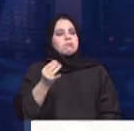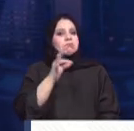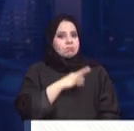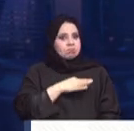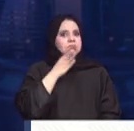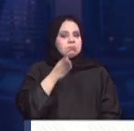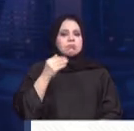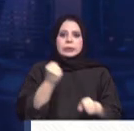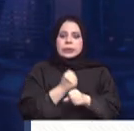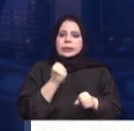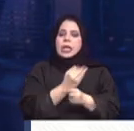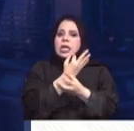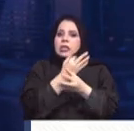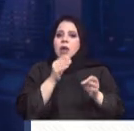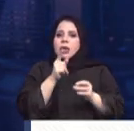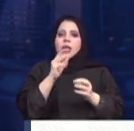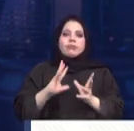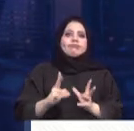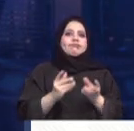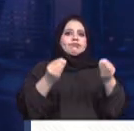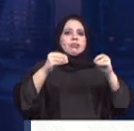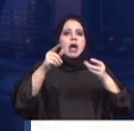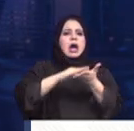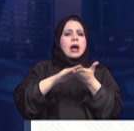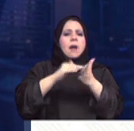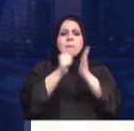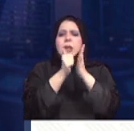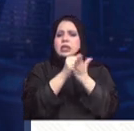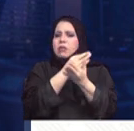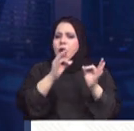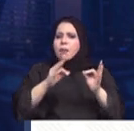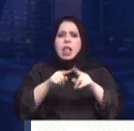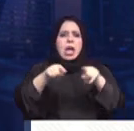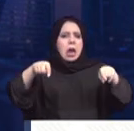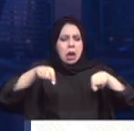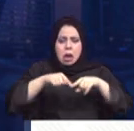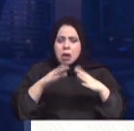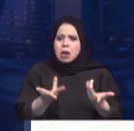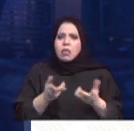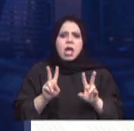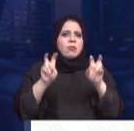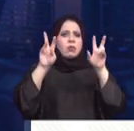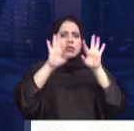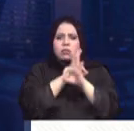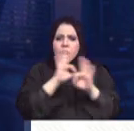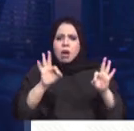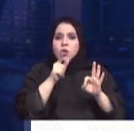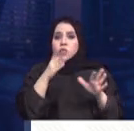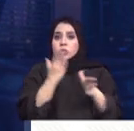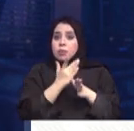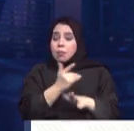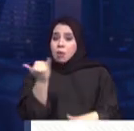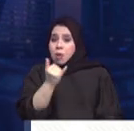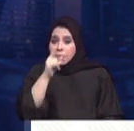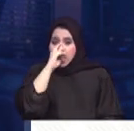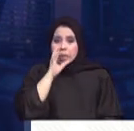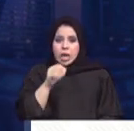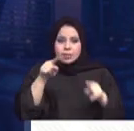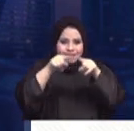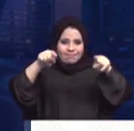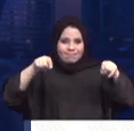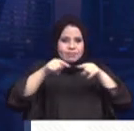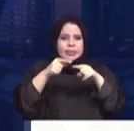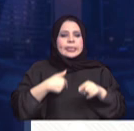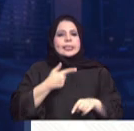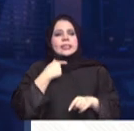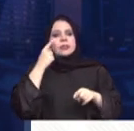انه بامكان الجميع الاطلاع على التداولات العقاريه في المملكه بشكل عام بالاضافه الى امكانيه تحديد منطقه